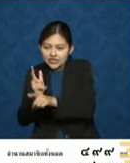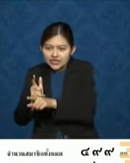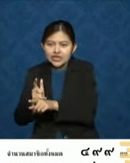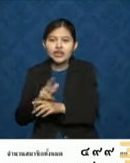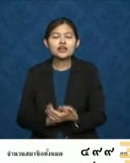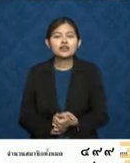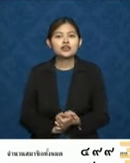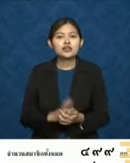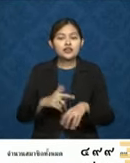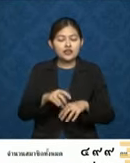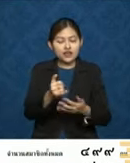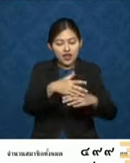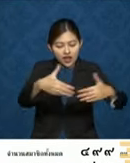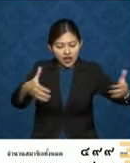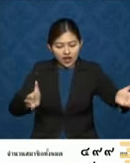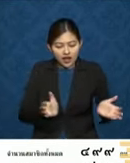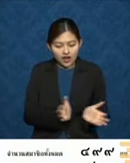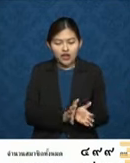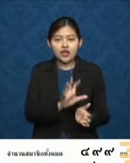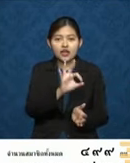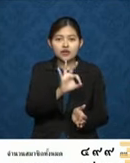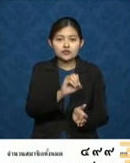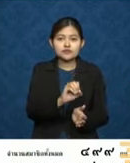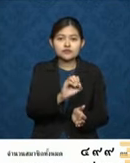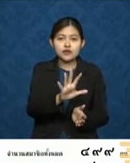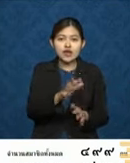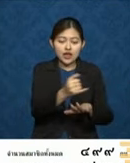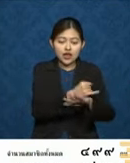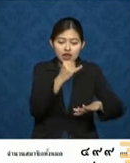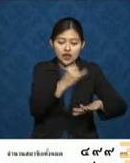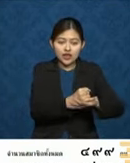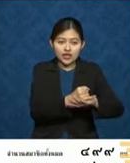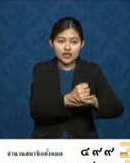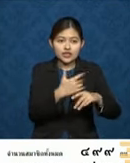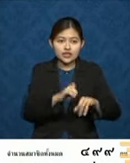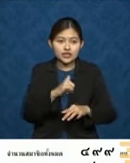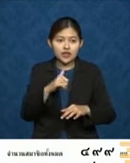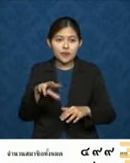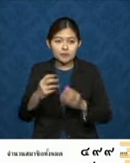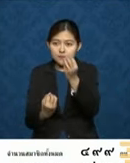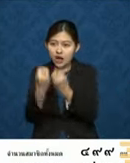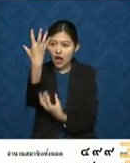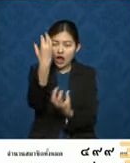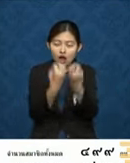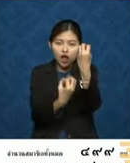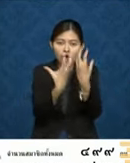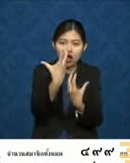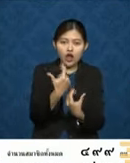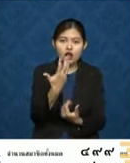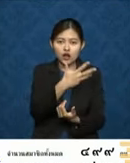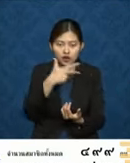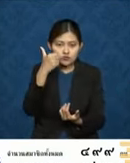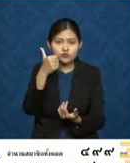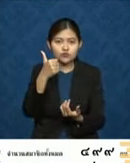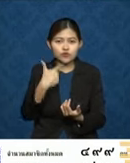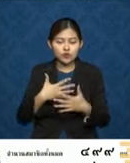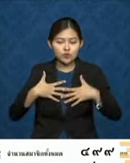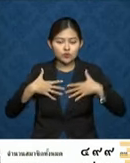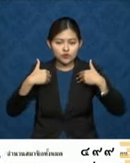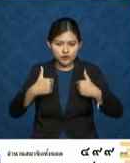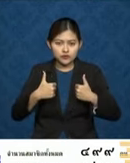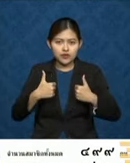95ไร่ 28ตรางวายังคงมีผืนป่าที่อุดมสมบูรณ์มีทิวทัศน์รอบอ่างที่ร่ม